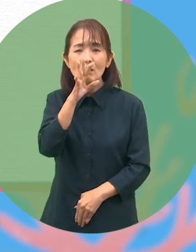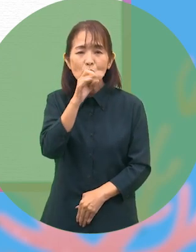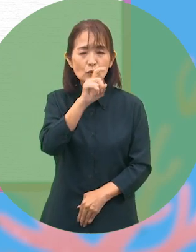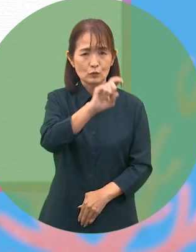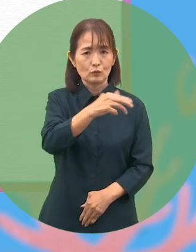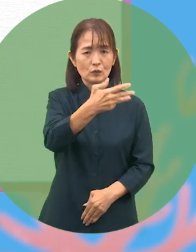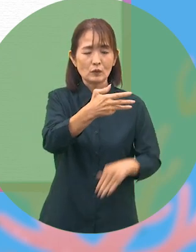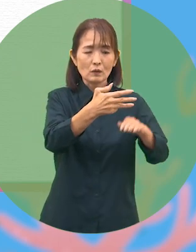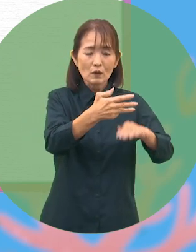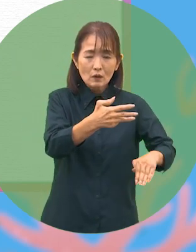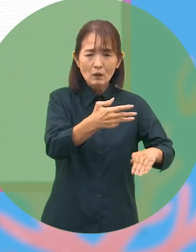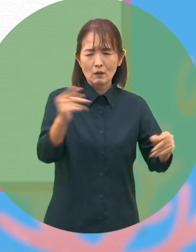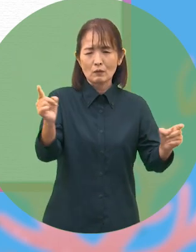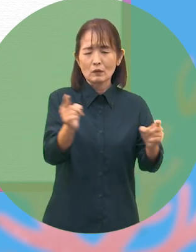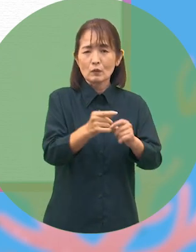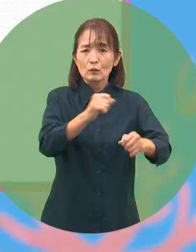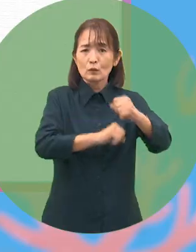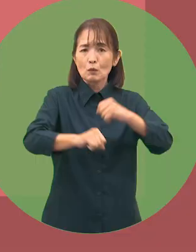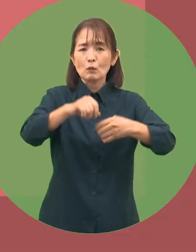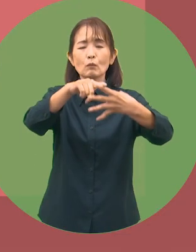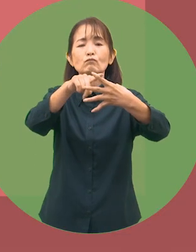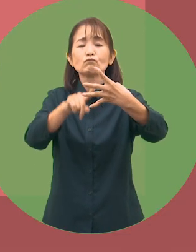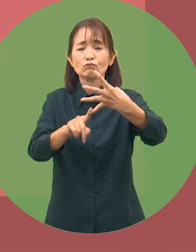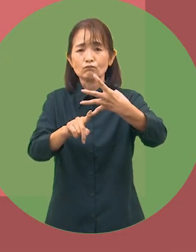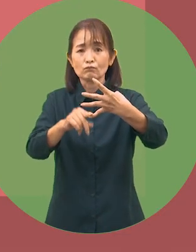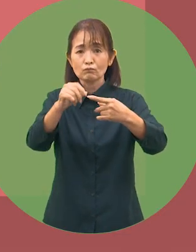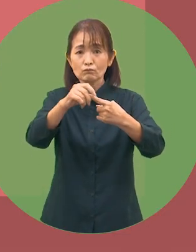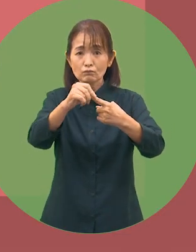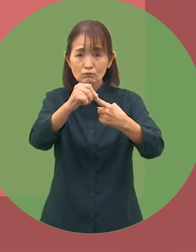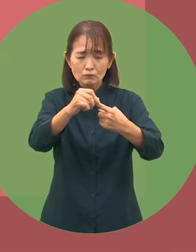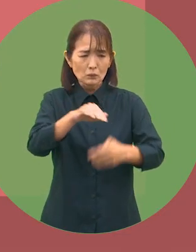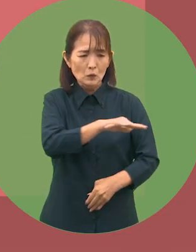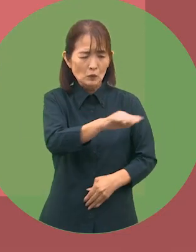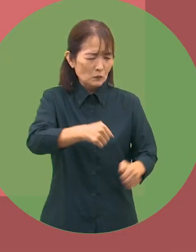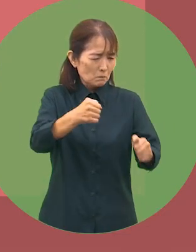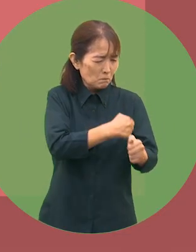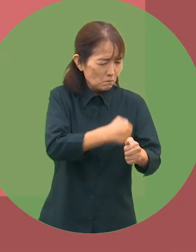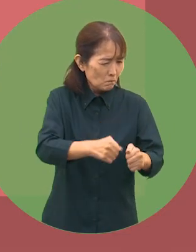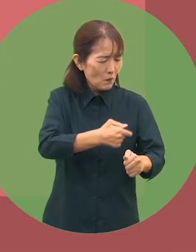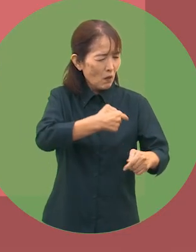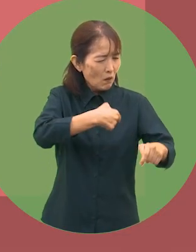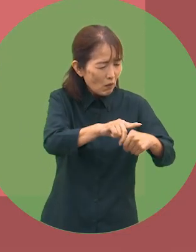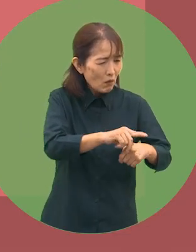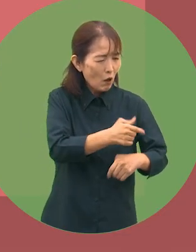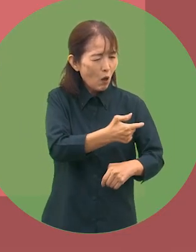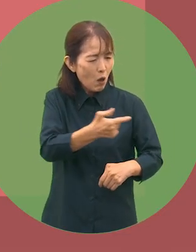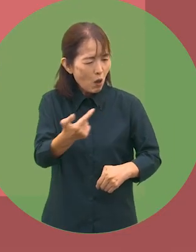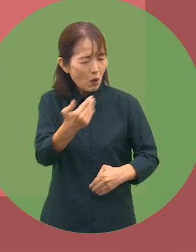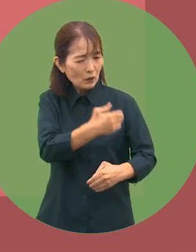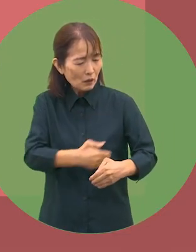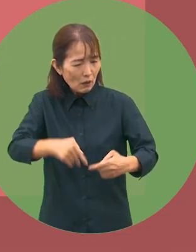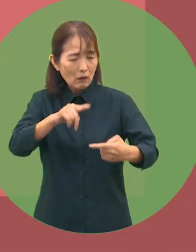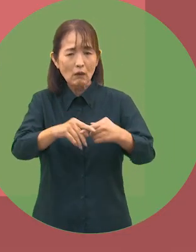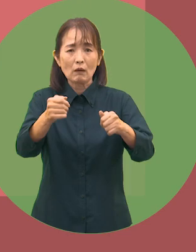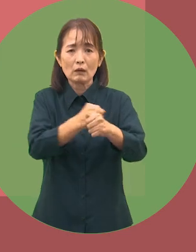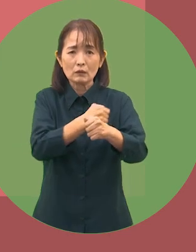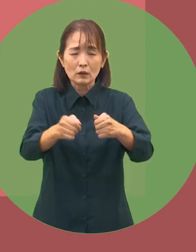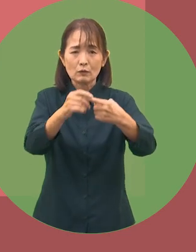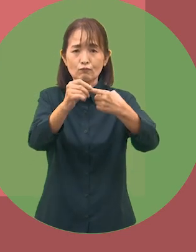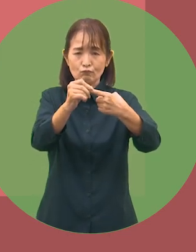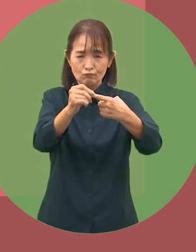為で4種類に分けられます。殴る、蹴る、激しく揺さぶるなどの身体的虐